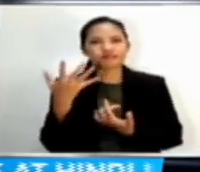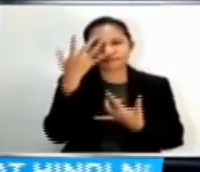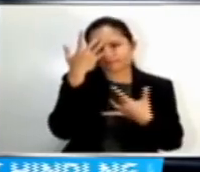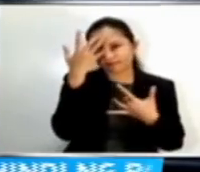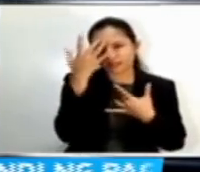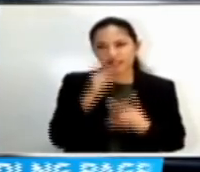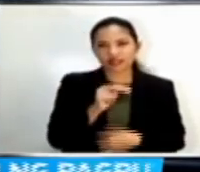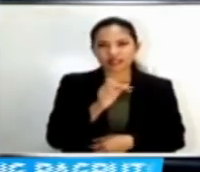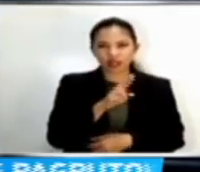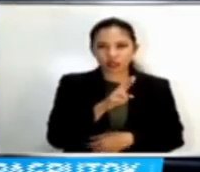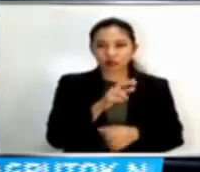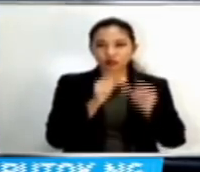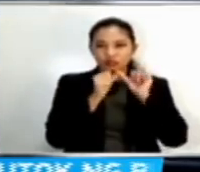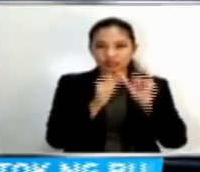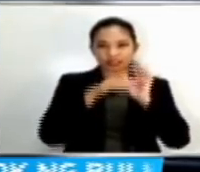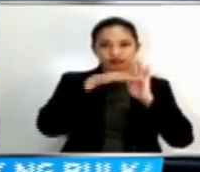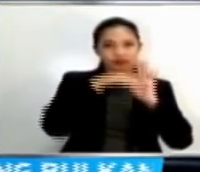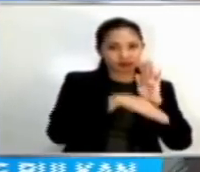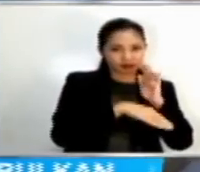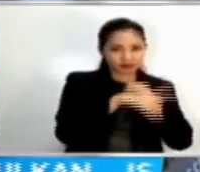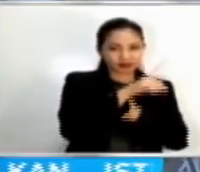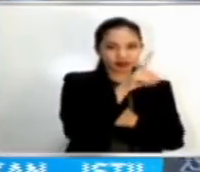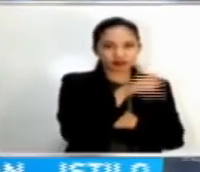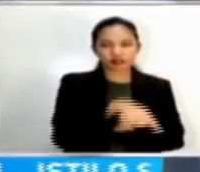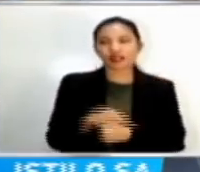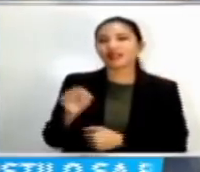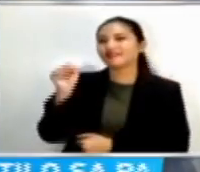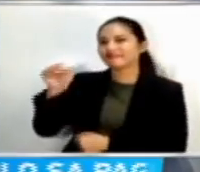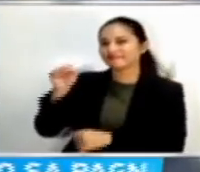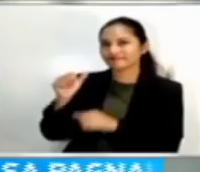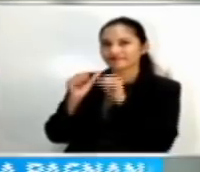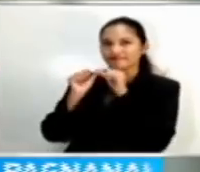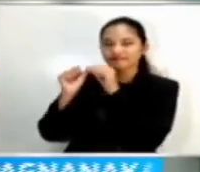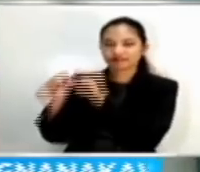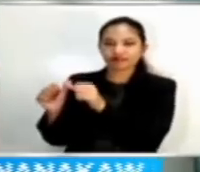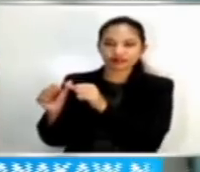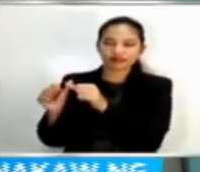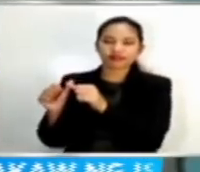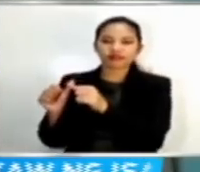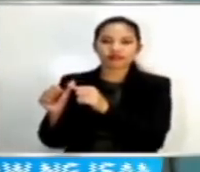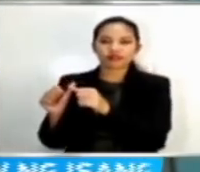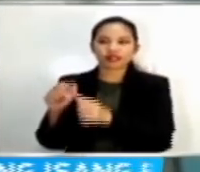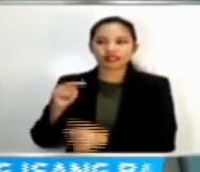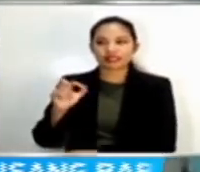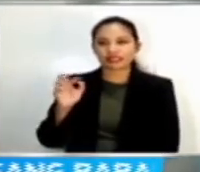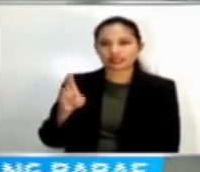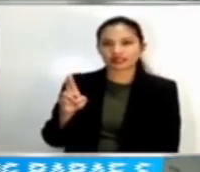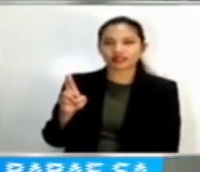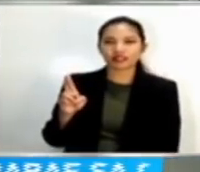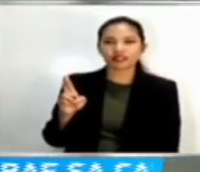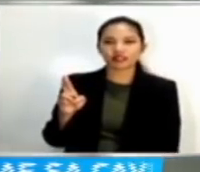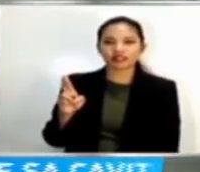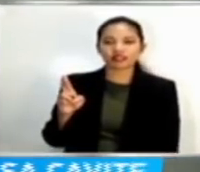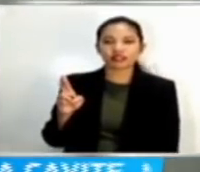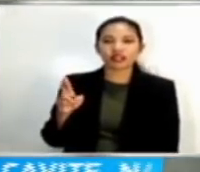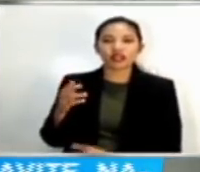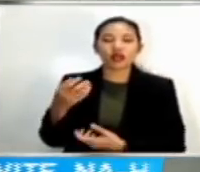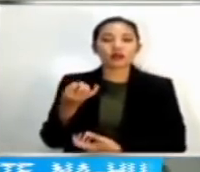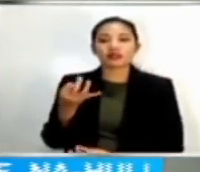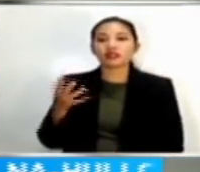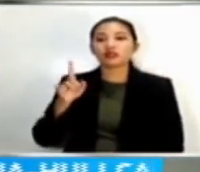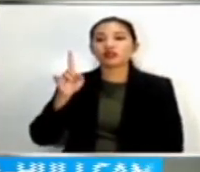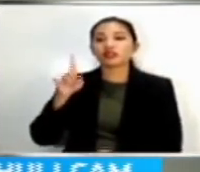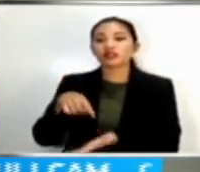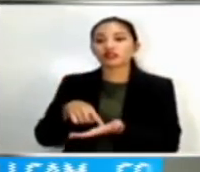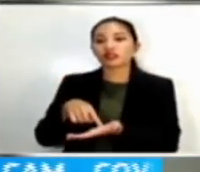pagbaba nito? Yes, patuloy pa rin pagbaba nakikita natin sa NCR mismo.